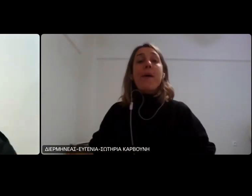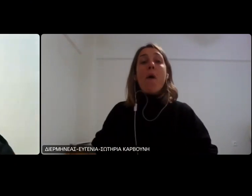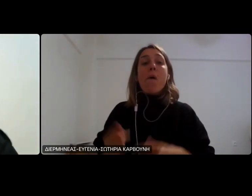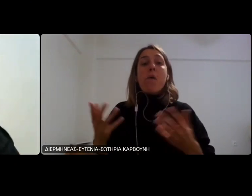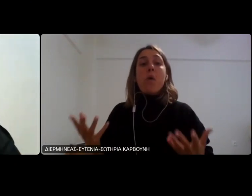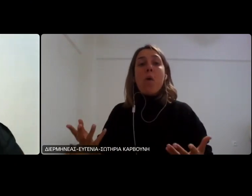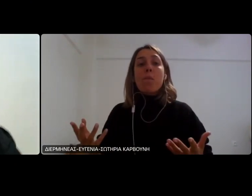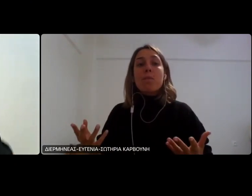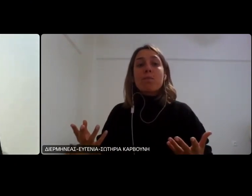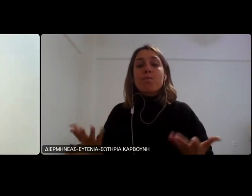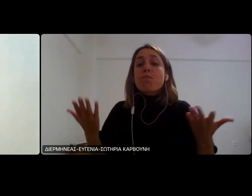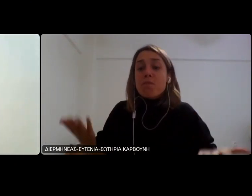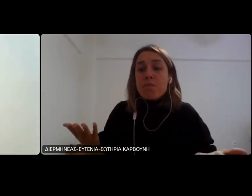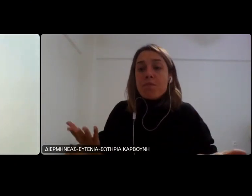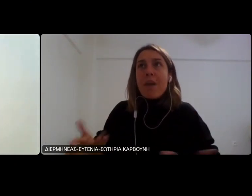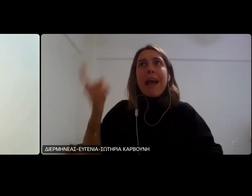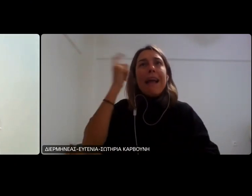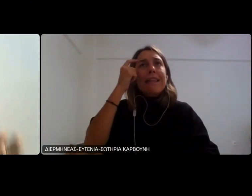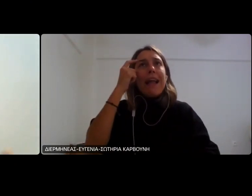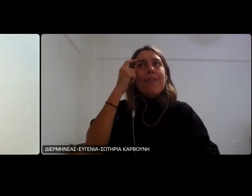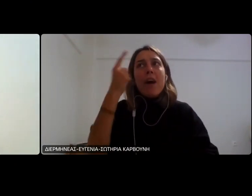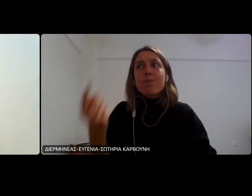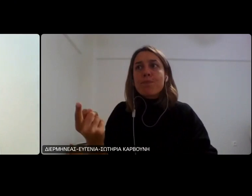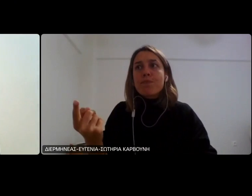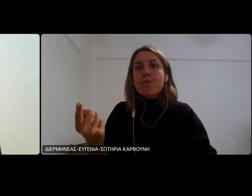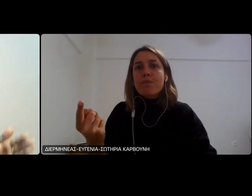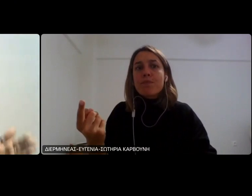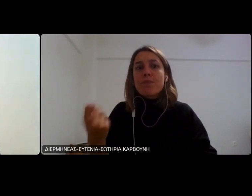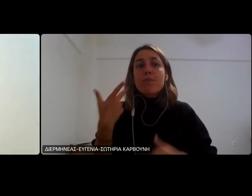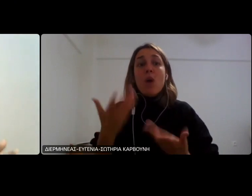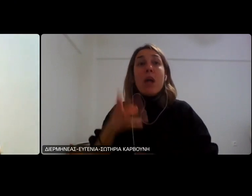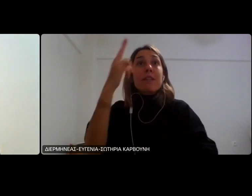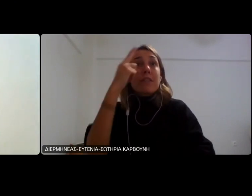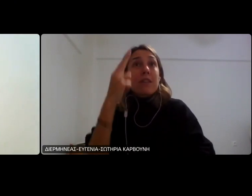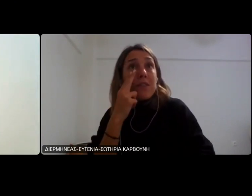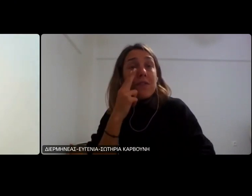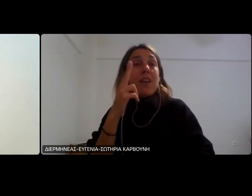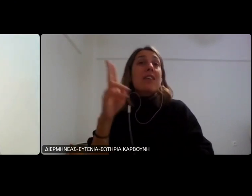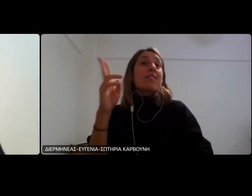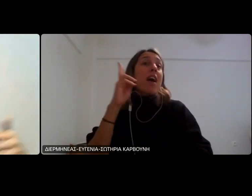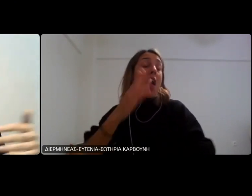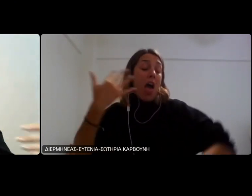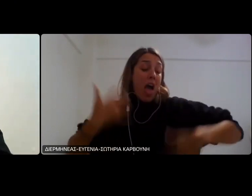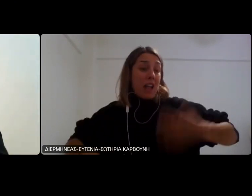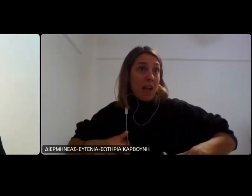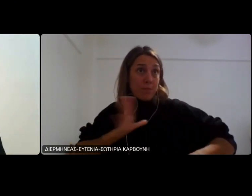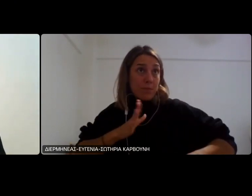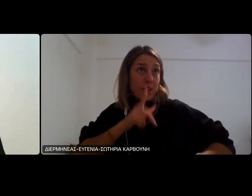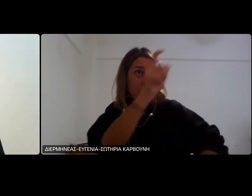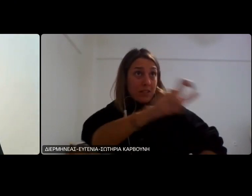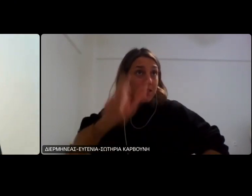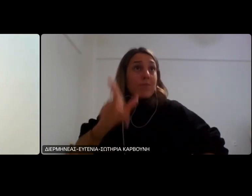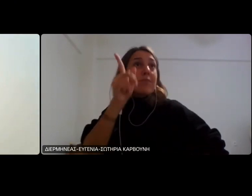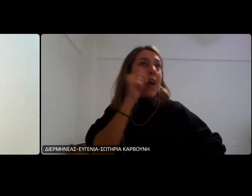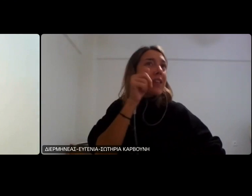ουσιαστικά από την θέση της κατάλαβα ότι αφήνουμε εκτός τις τυφλές ανάπηρες γυναίκες και τους τυφλούς άντρες